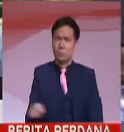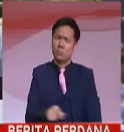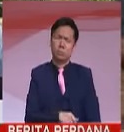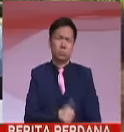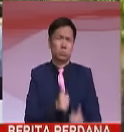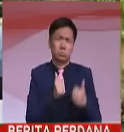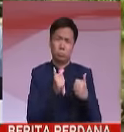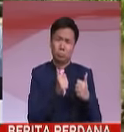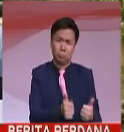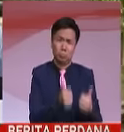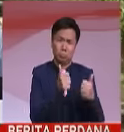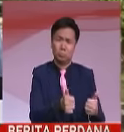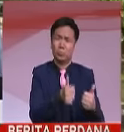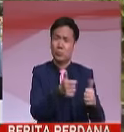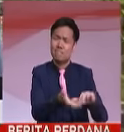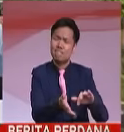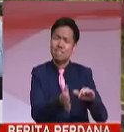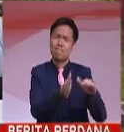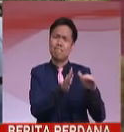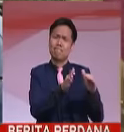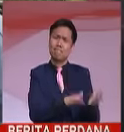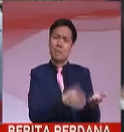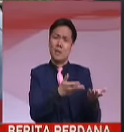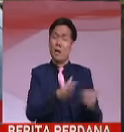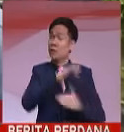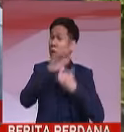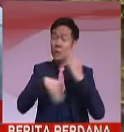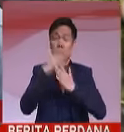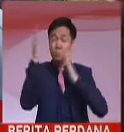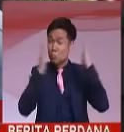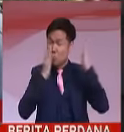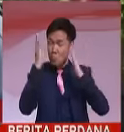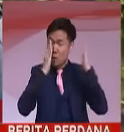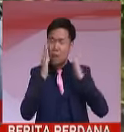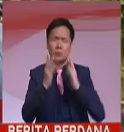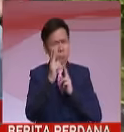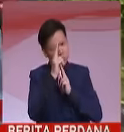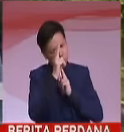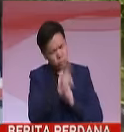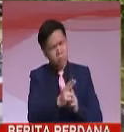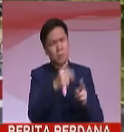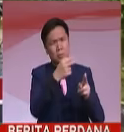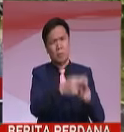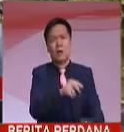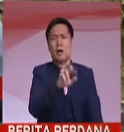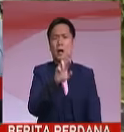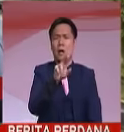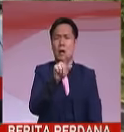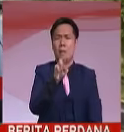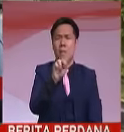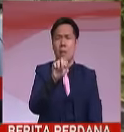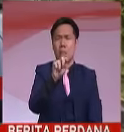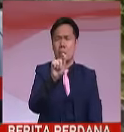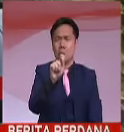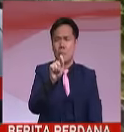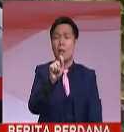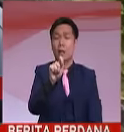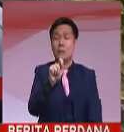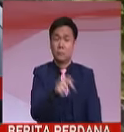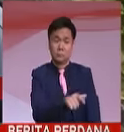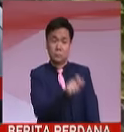yang diberikan telah dihormati Oris selalu negara ada tuh nama satu seapa